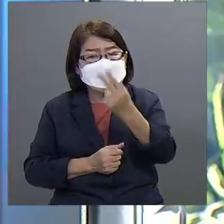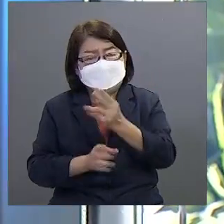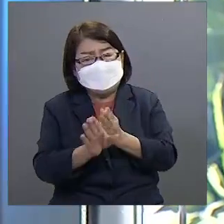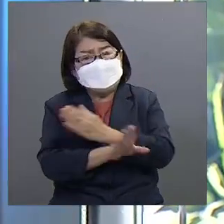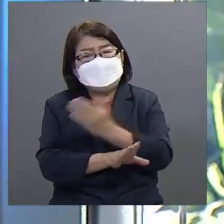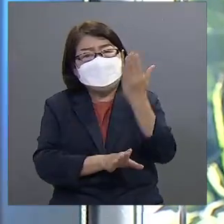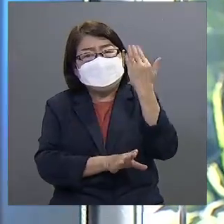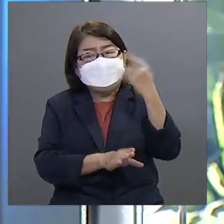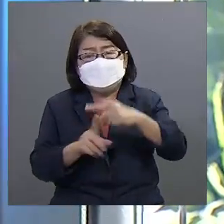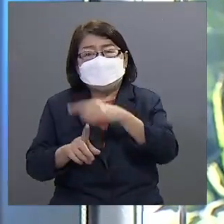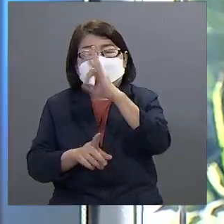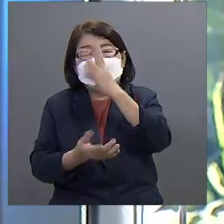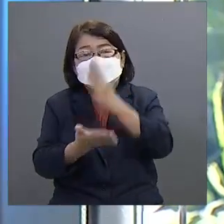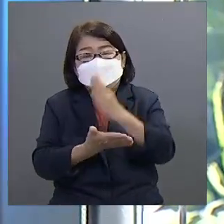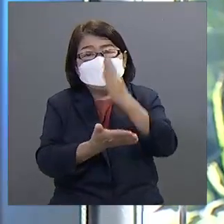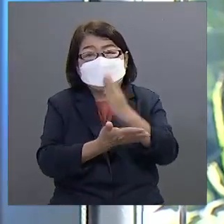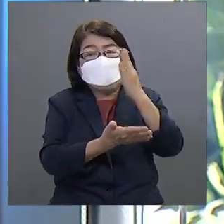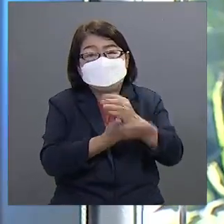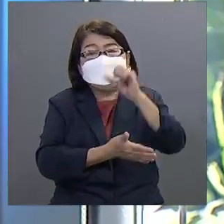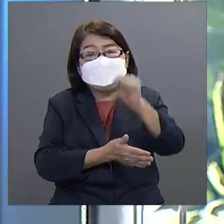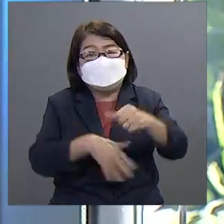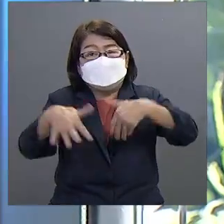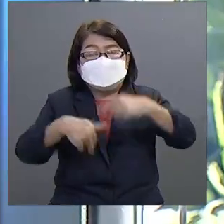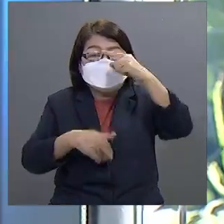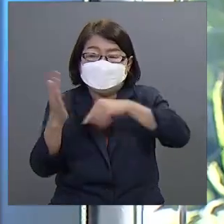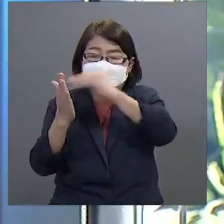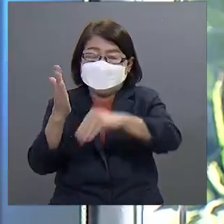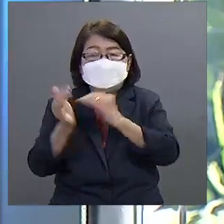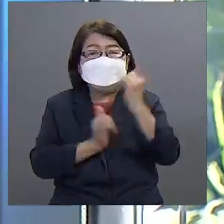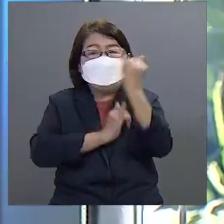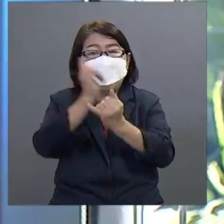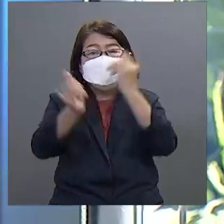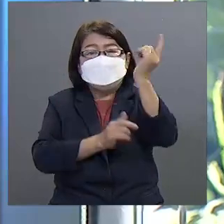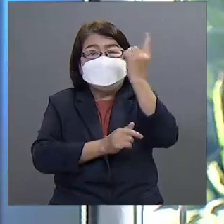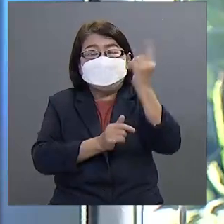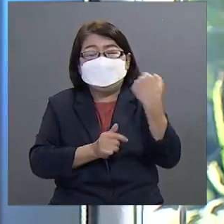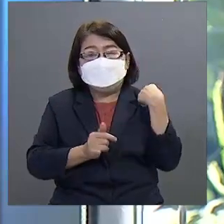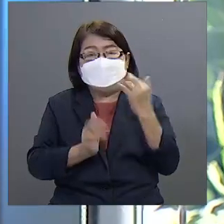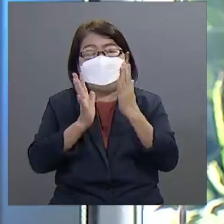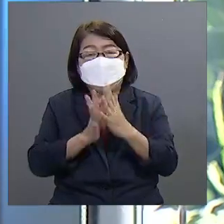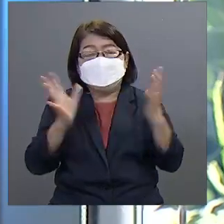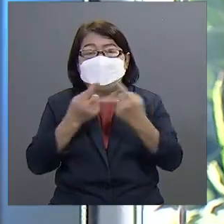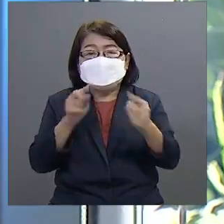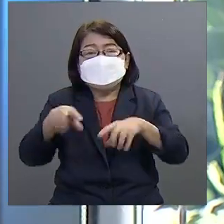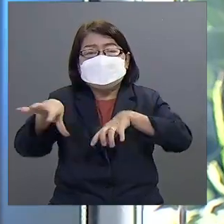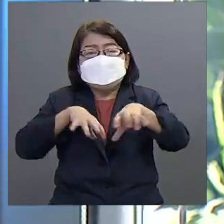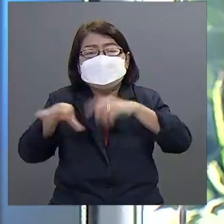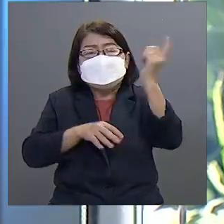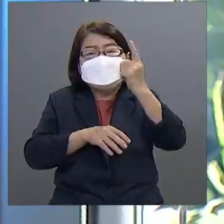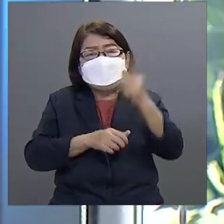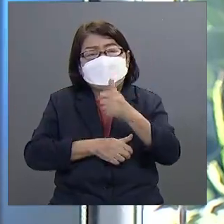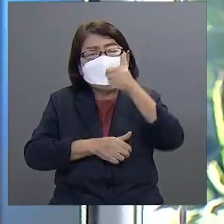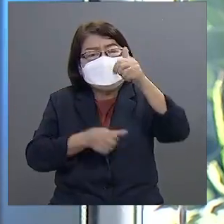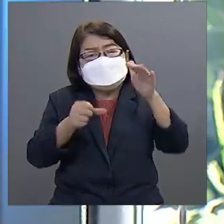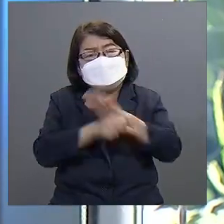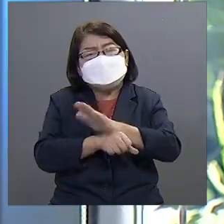หคนไทยนั้นออกไปเที่ยวกันอย่างคึกคักมากๆเลยค่ะถึงแม้ว่าการท่องเที่ยวอาจจะยังไม่ได้กลับมาคึกคักเหมือนช่วงก่อนโควิด